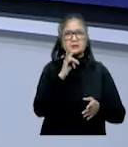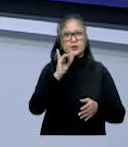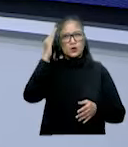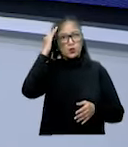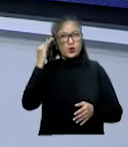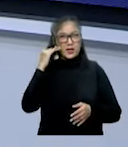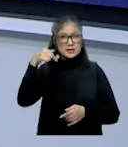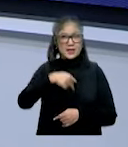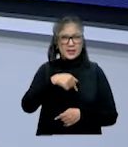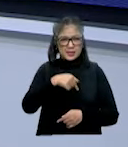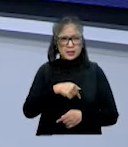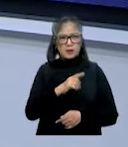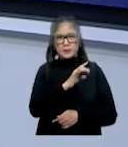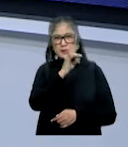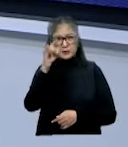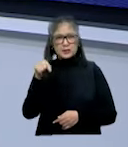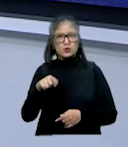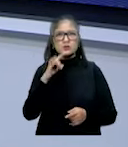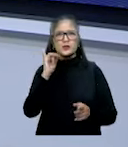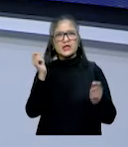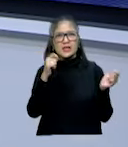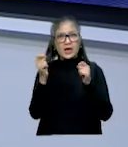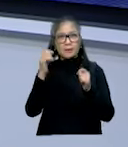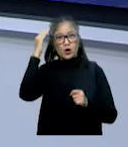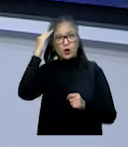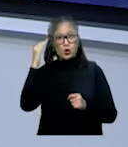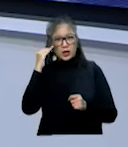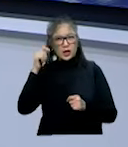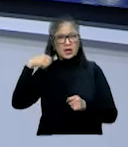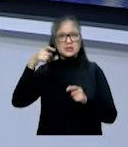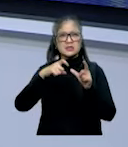kerap Anda lihat di drama Korea ini bisa ditemui di G-Town Serpong, Tangerang.